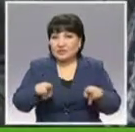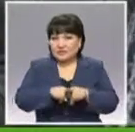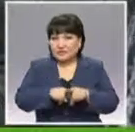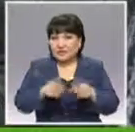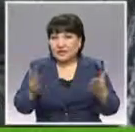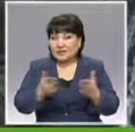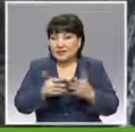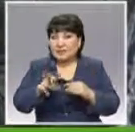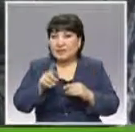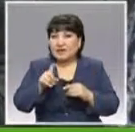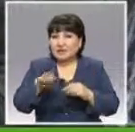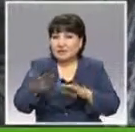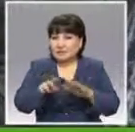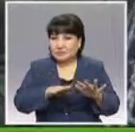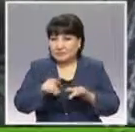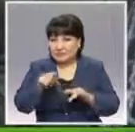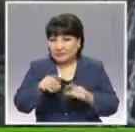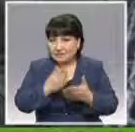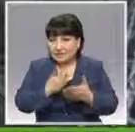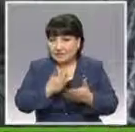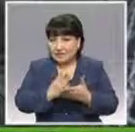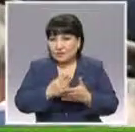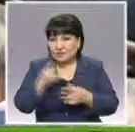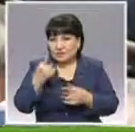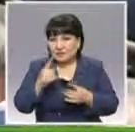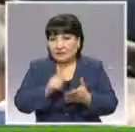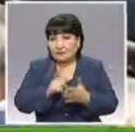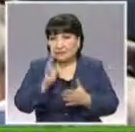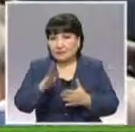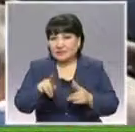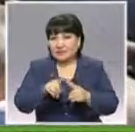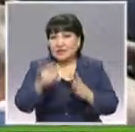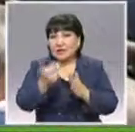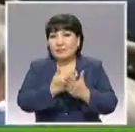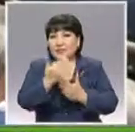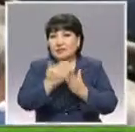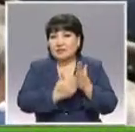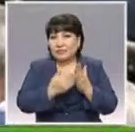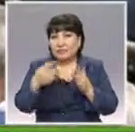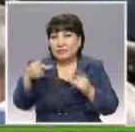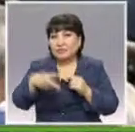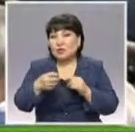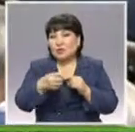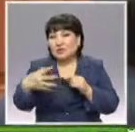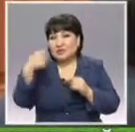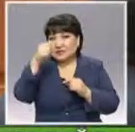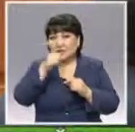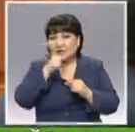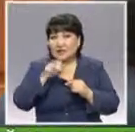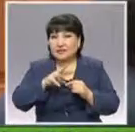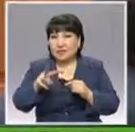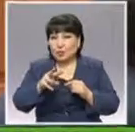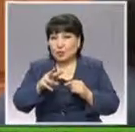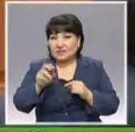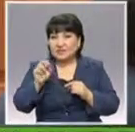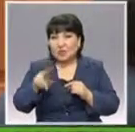какие-то механизмы здесь иные должны быть. Жаңа бағдарлама 2015 жылдың наурыз және сәуір